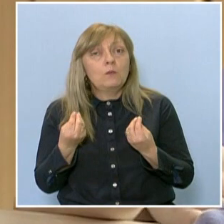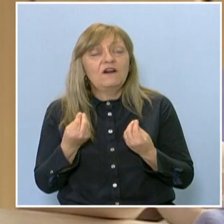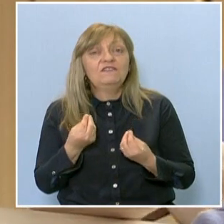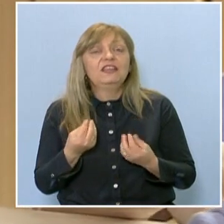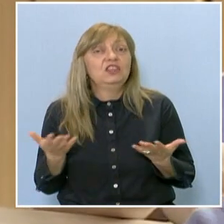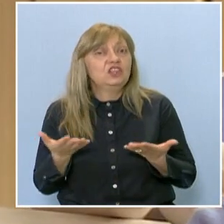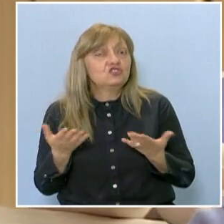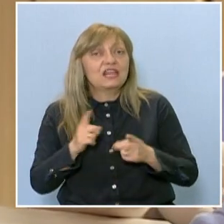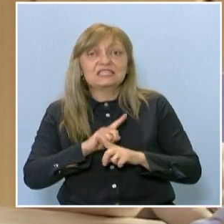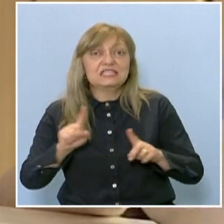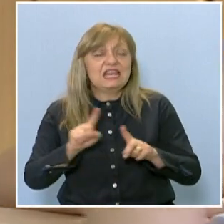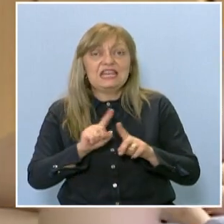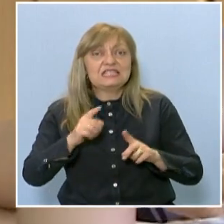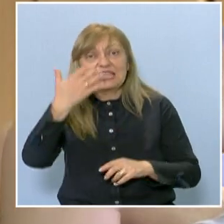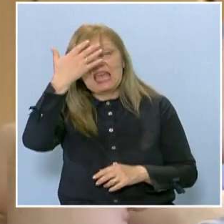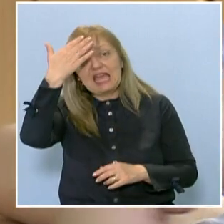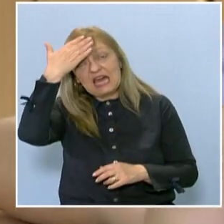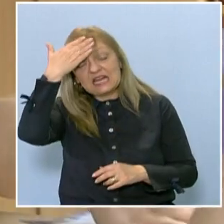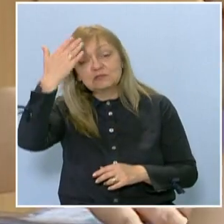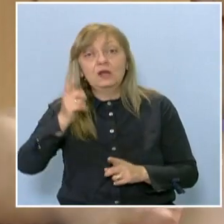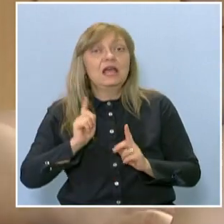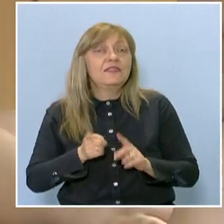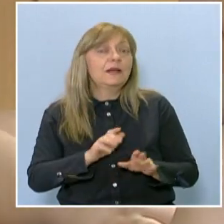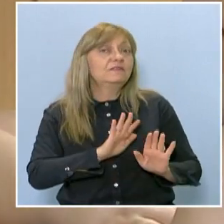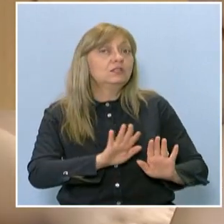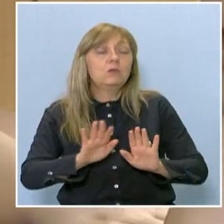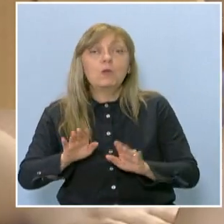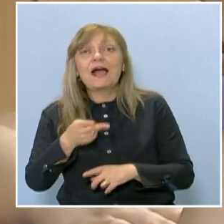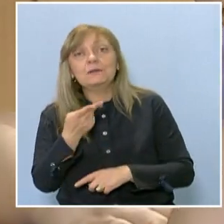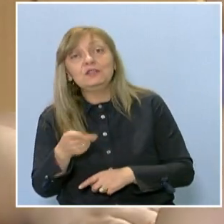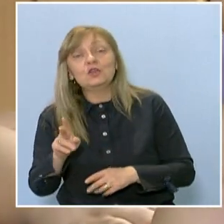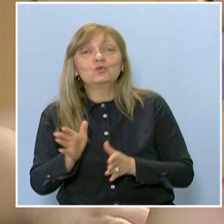разболяваме. Трябва да помагаме на други хора. И